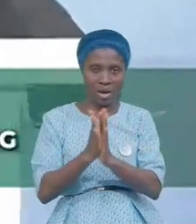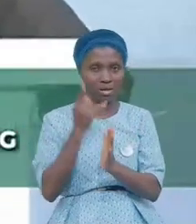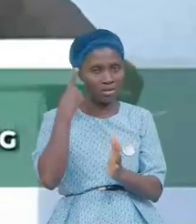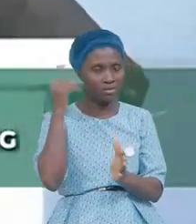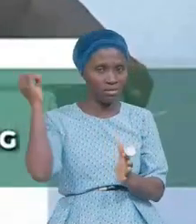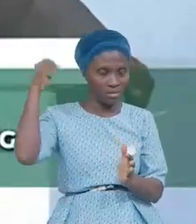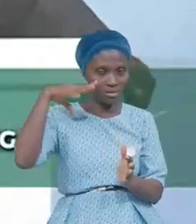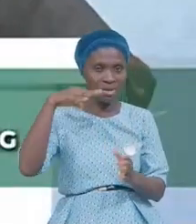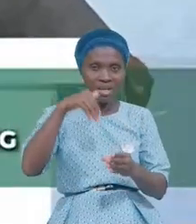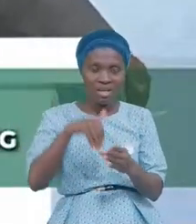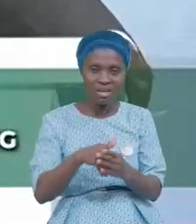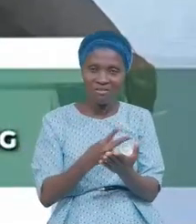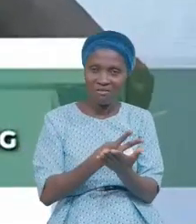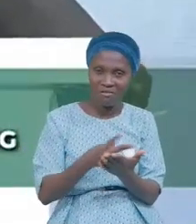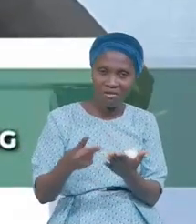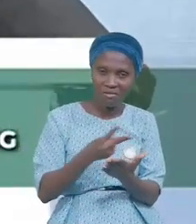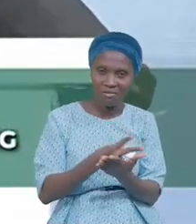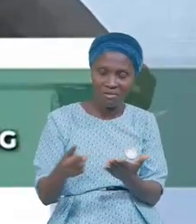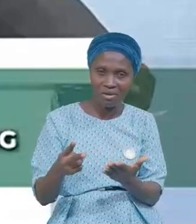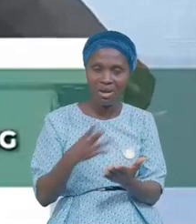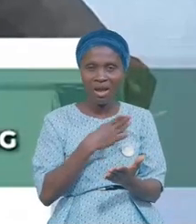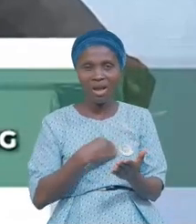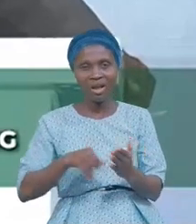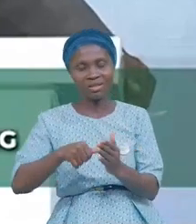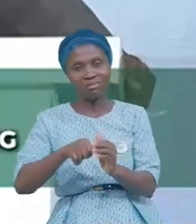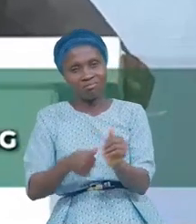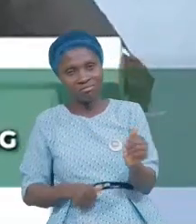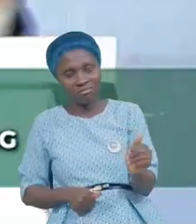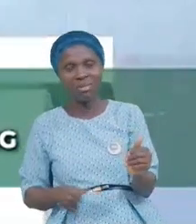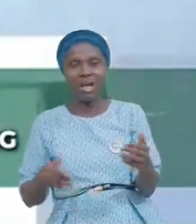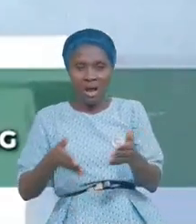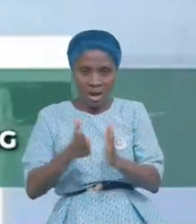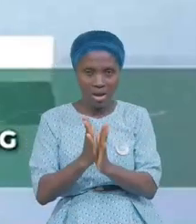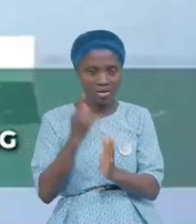grâce. Dans l'échec et dans la rétrogradation, demande la grâce.